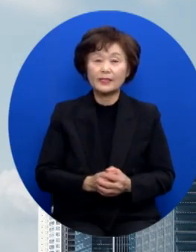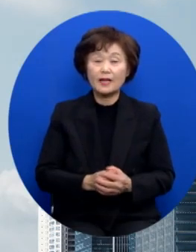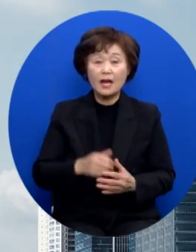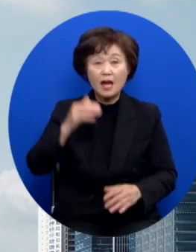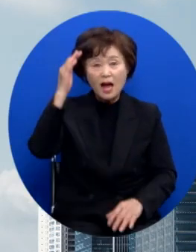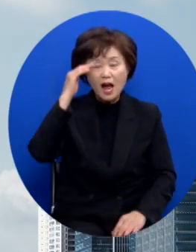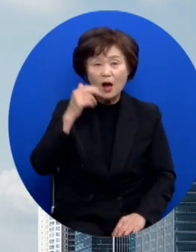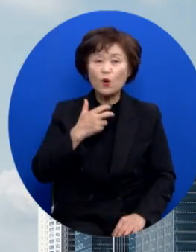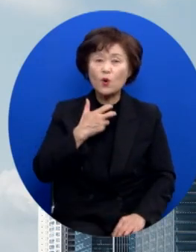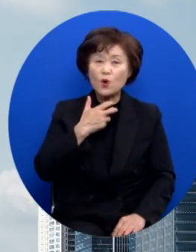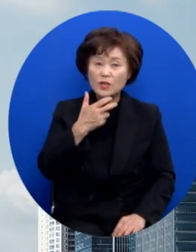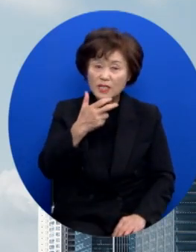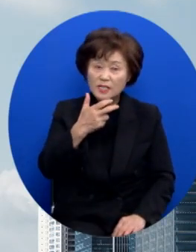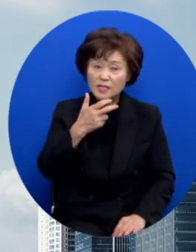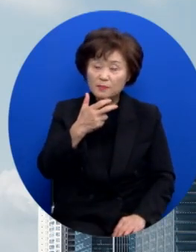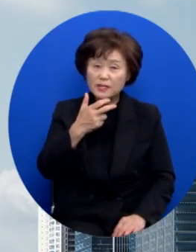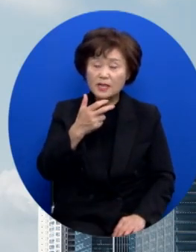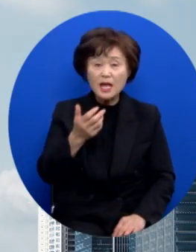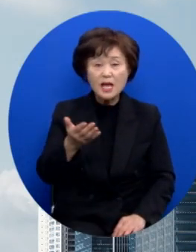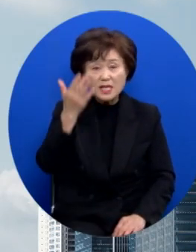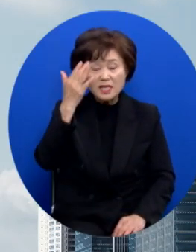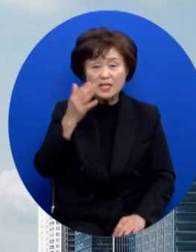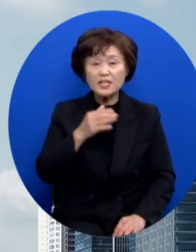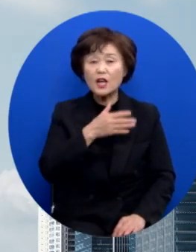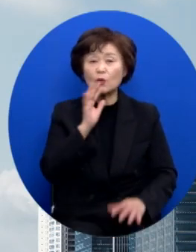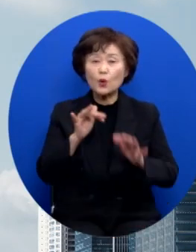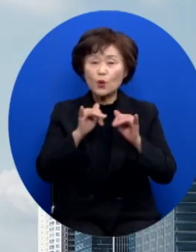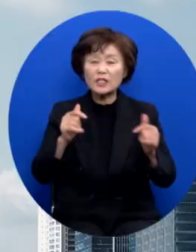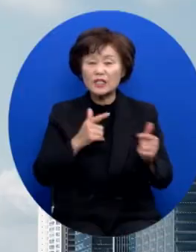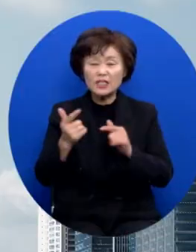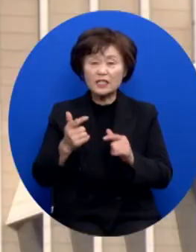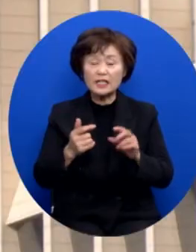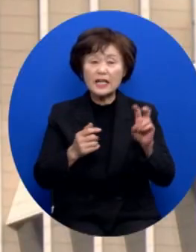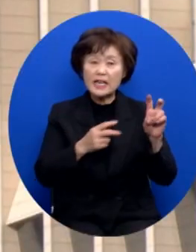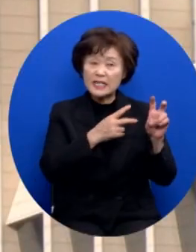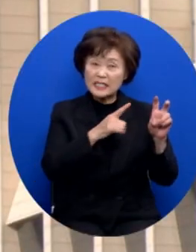우리나라 70대 노인 비율이 처음으로 20대를 추월했습니다.